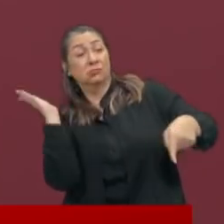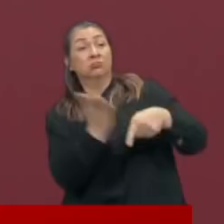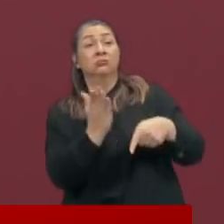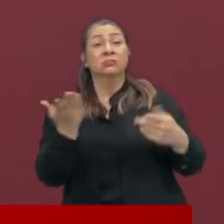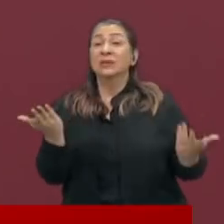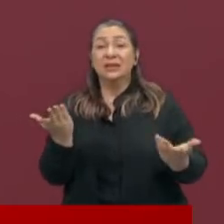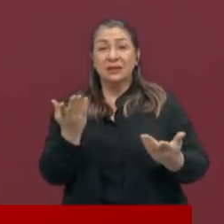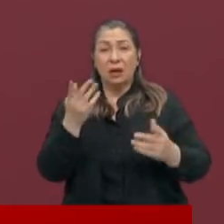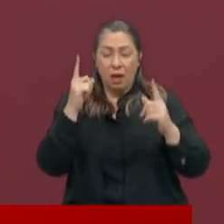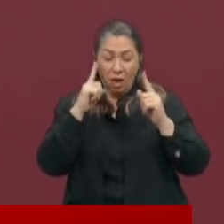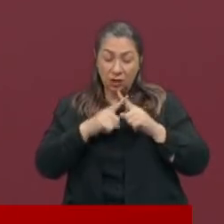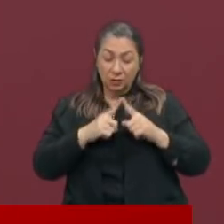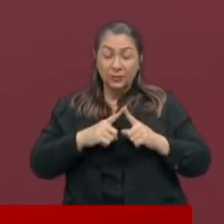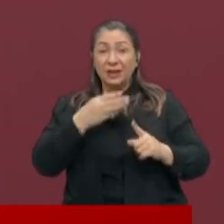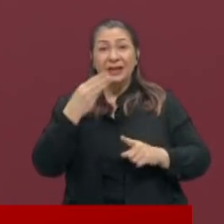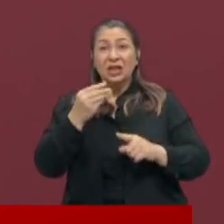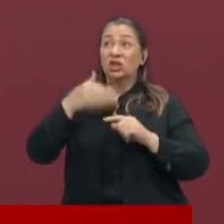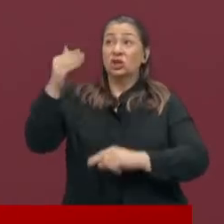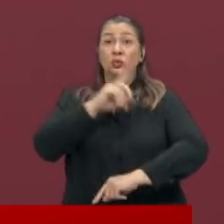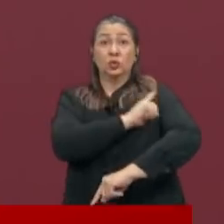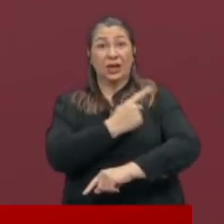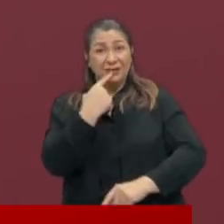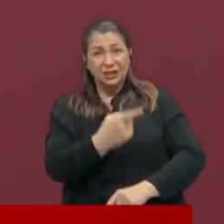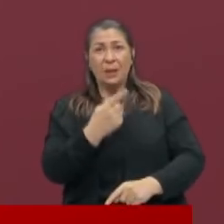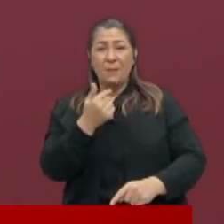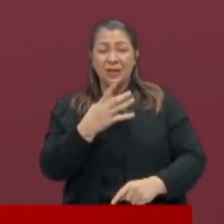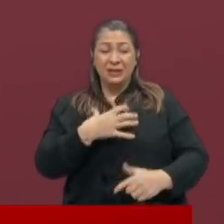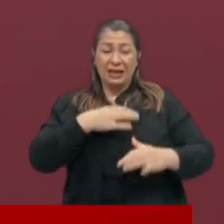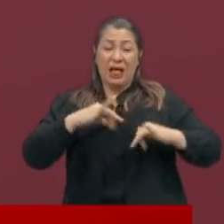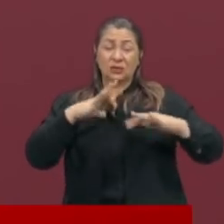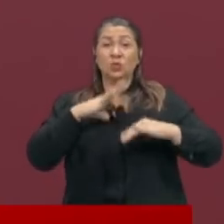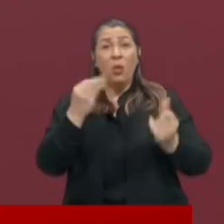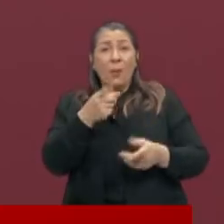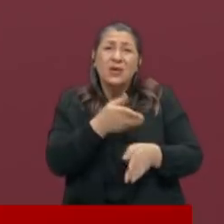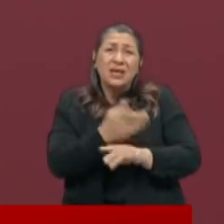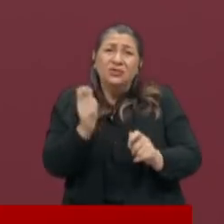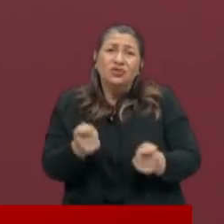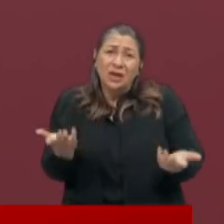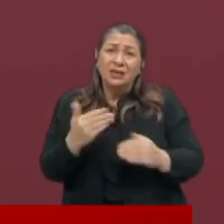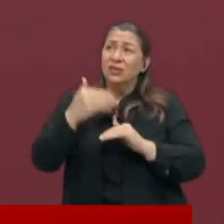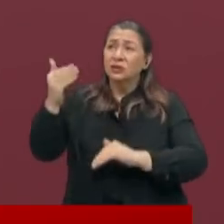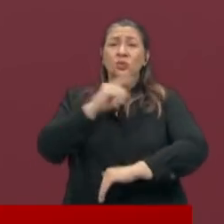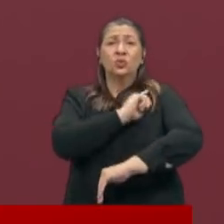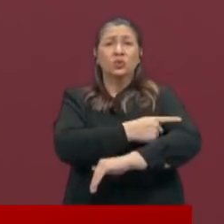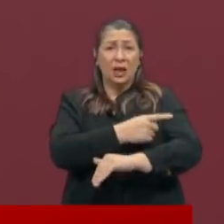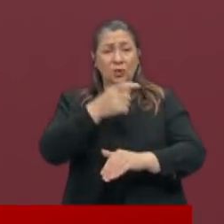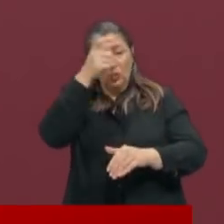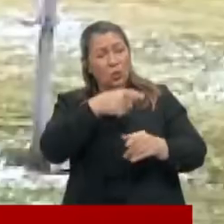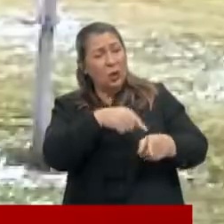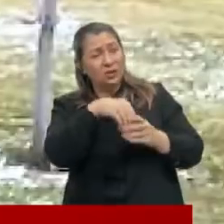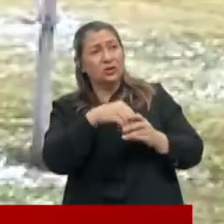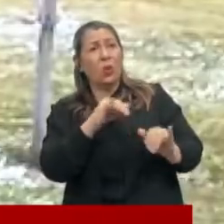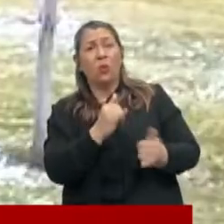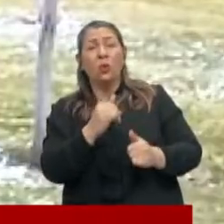hesabı. Biz bunu gençlerimize dış güçler deyince de biraz zorlarına gidiyor ama bu bir gerçek. Dış güçlerin ülke içerisindeki